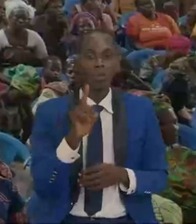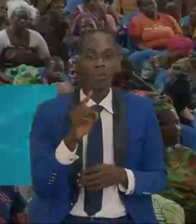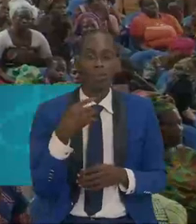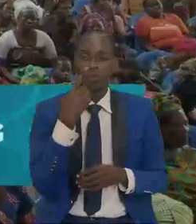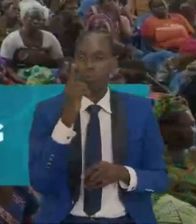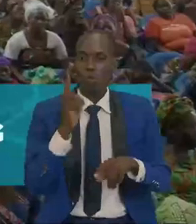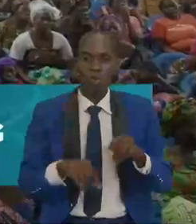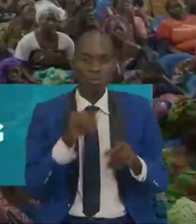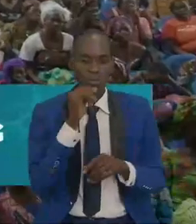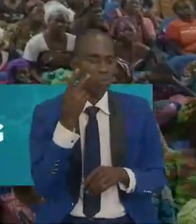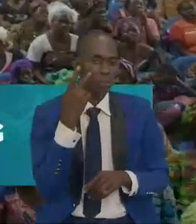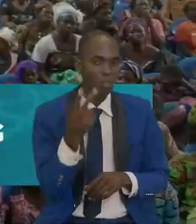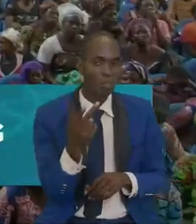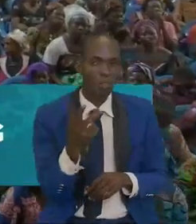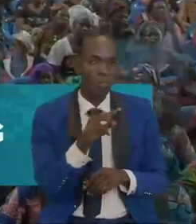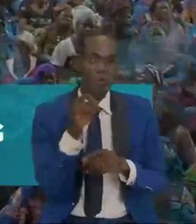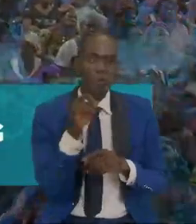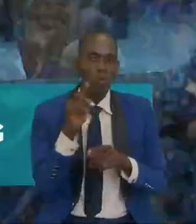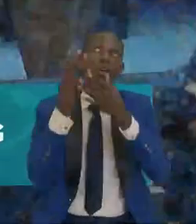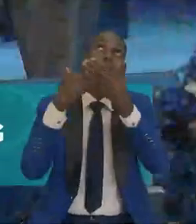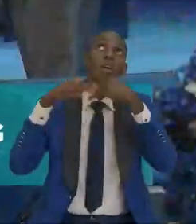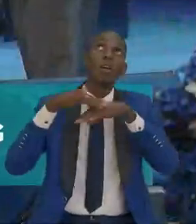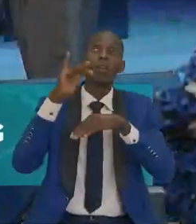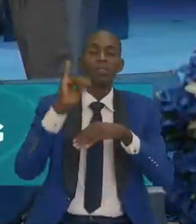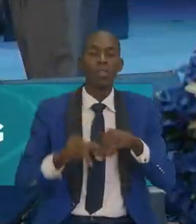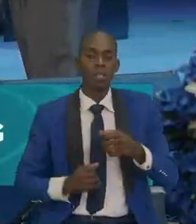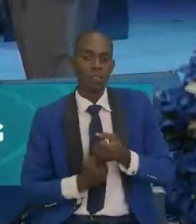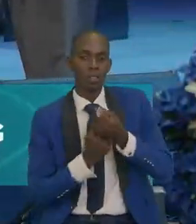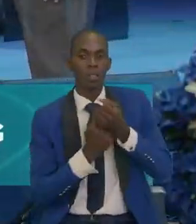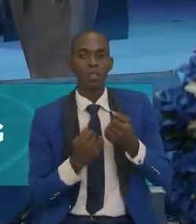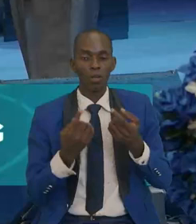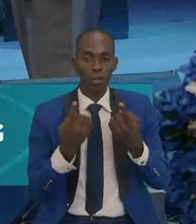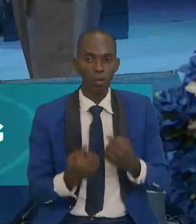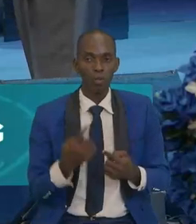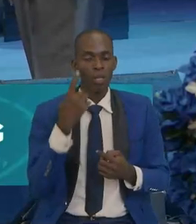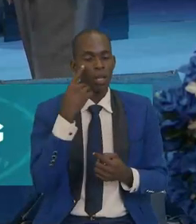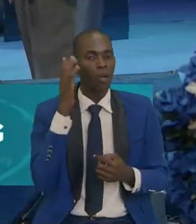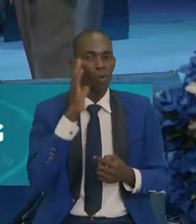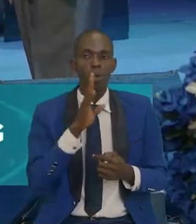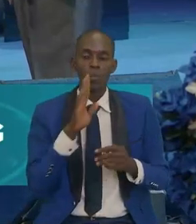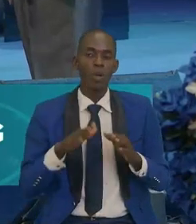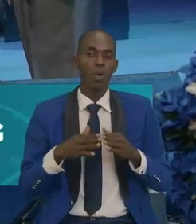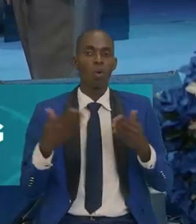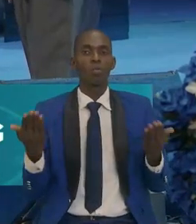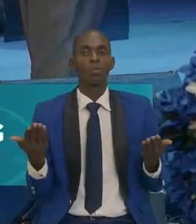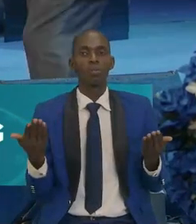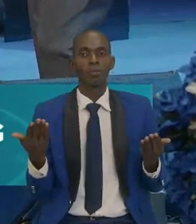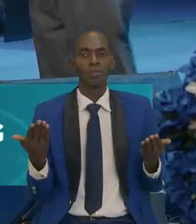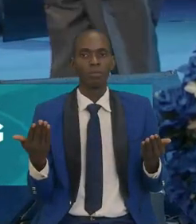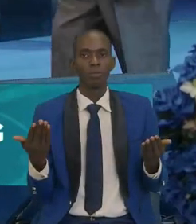Celui-là qui ne peut pas voir, lorsque le secours du ciel vient, les yeux seront ouverts.